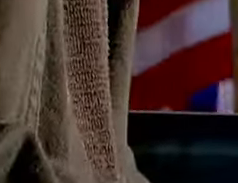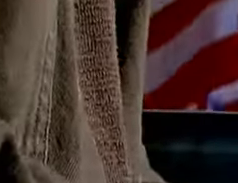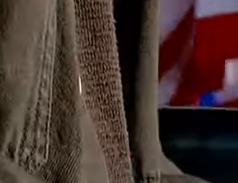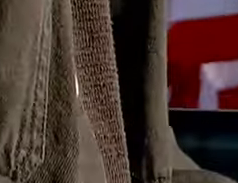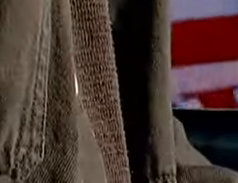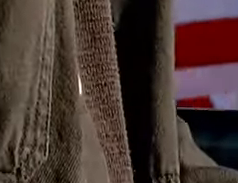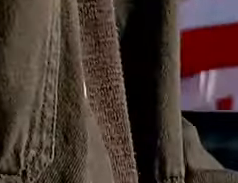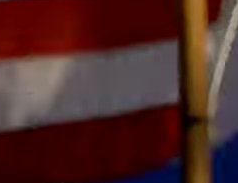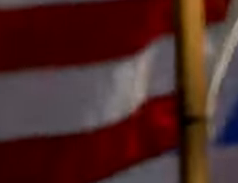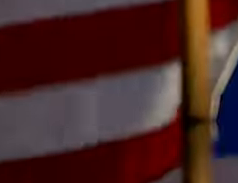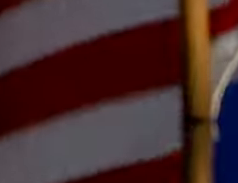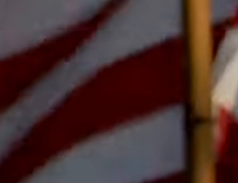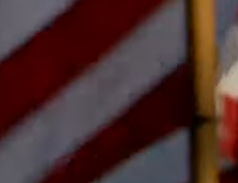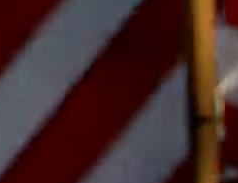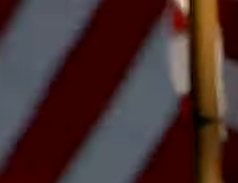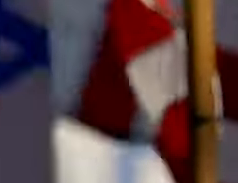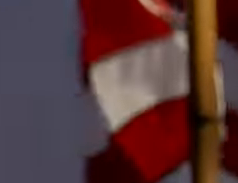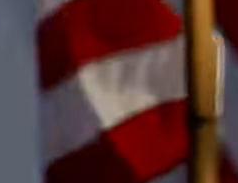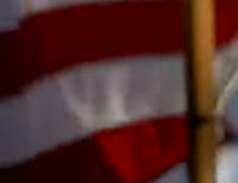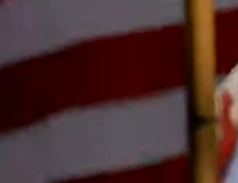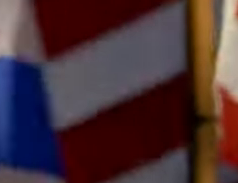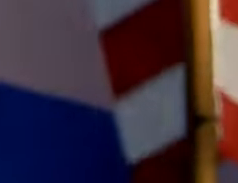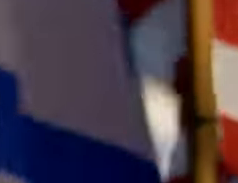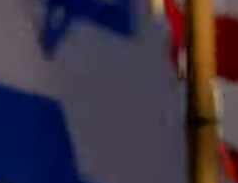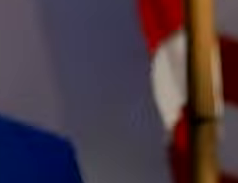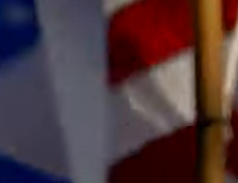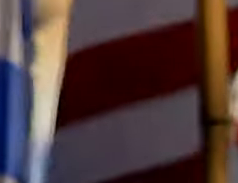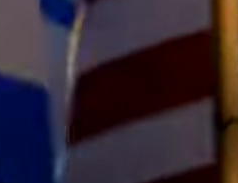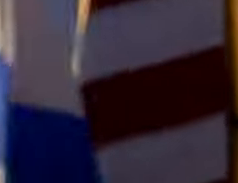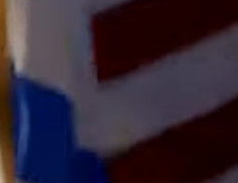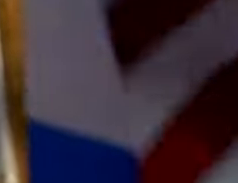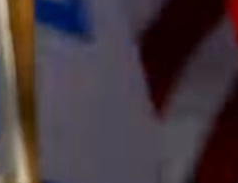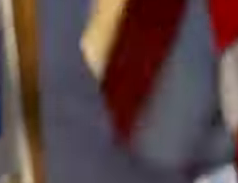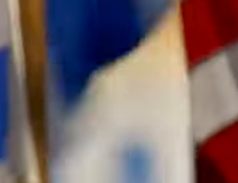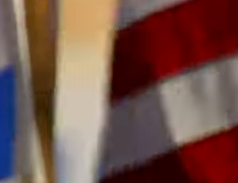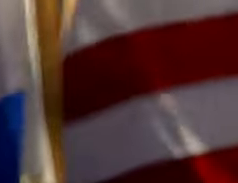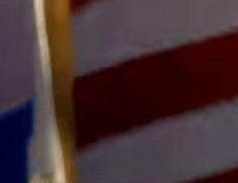עזרי מעם השם